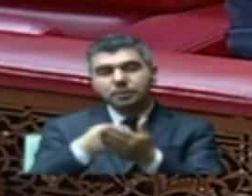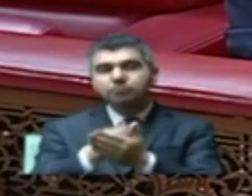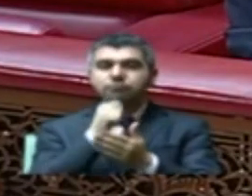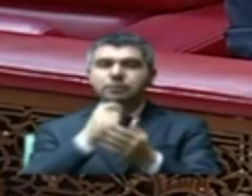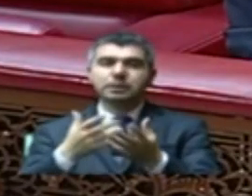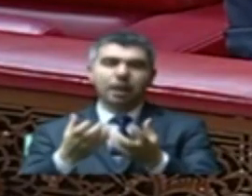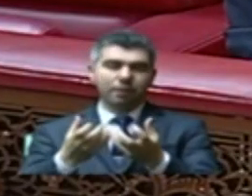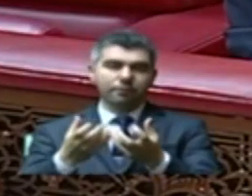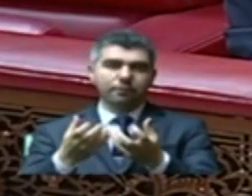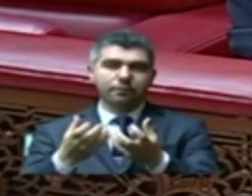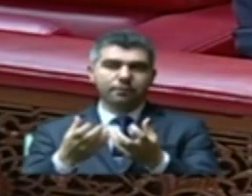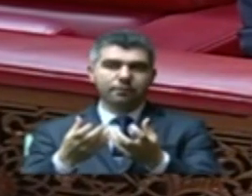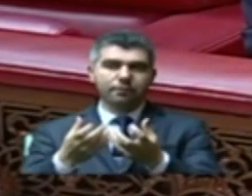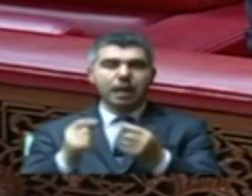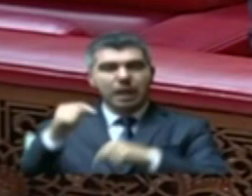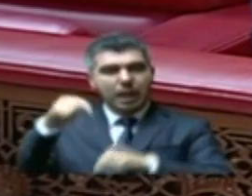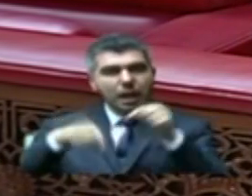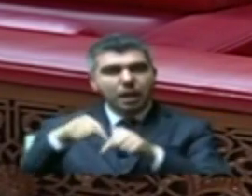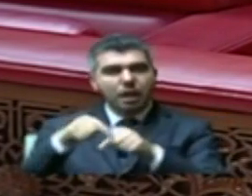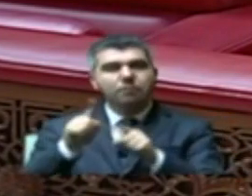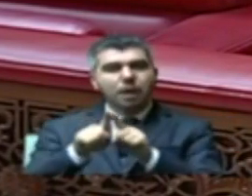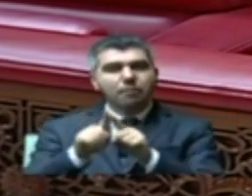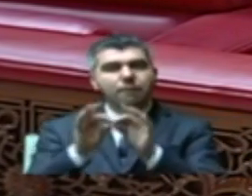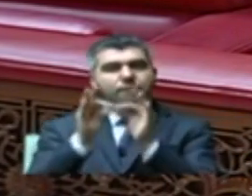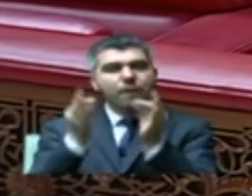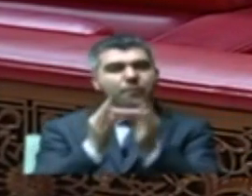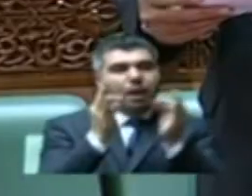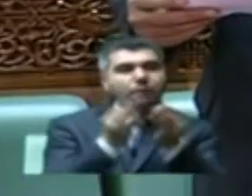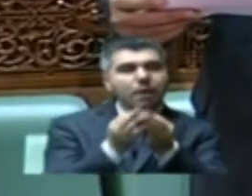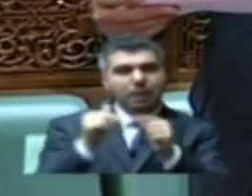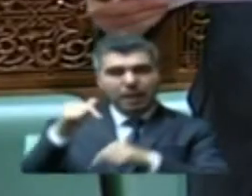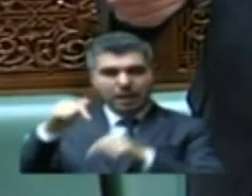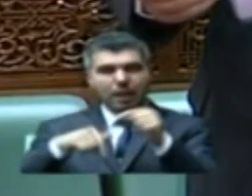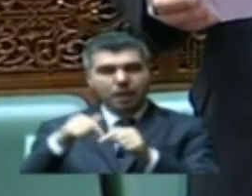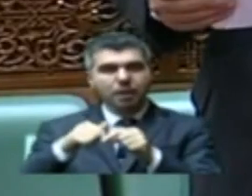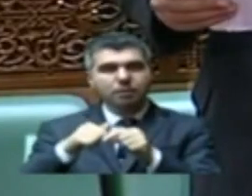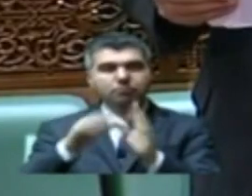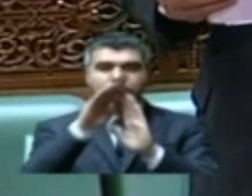أن معظم الأسر القابلة للتصنيف في دائرة المقترح